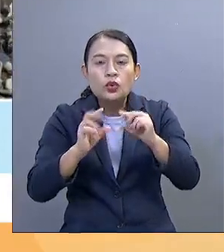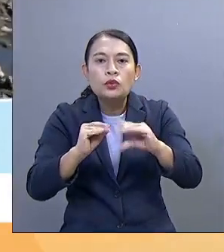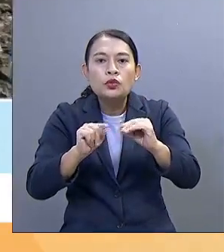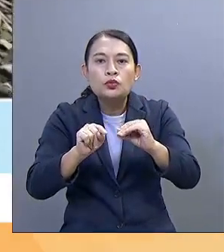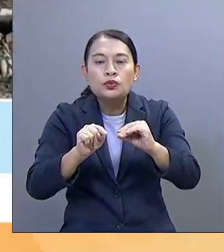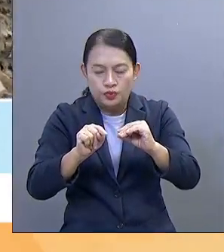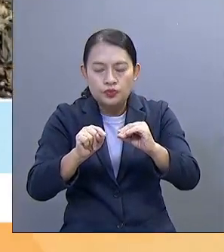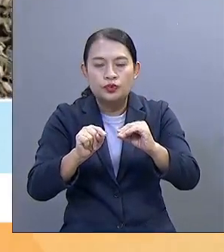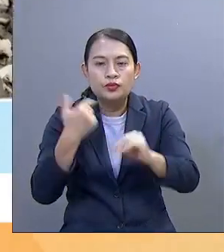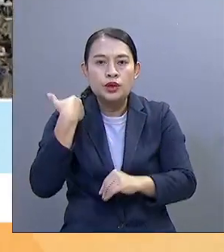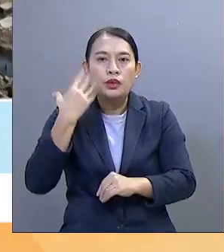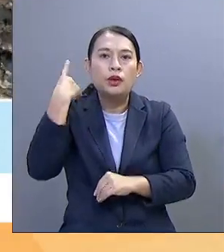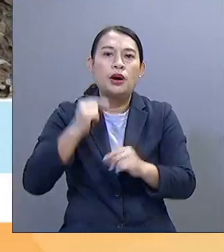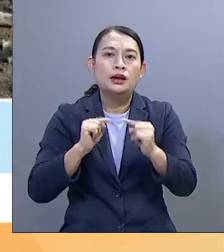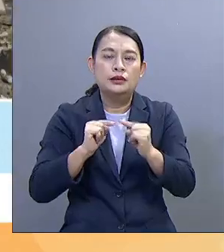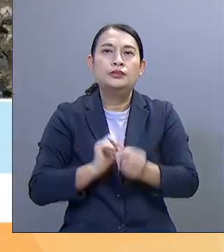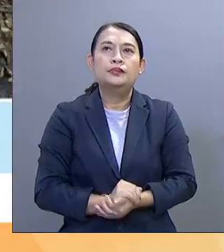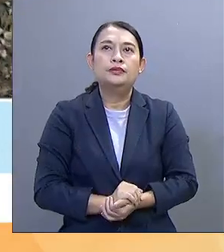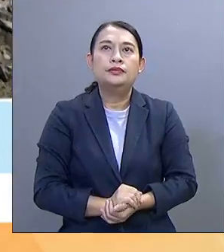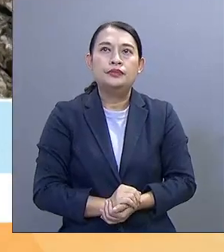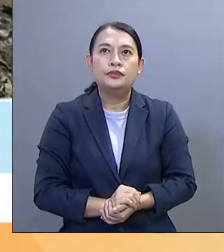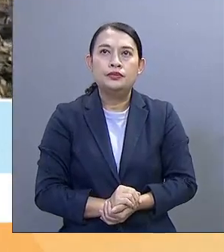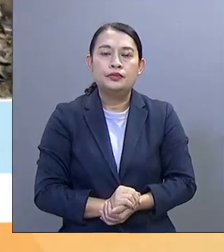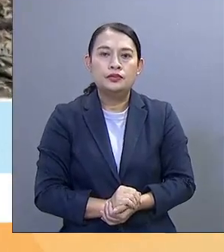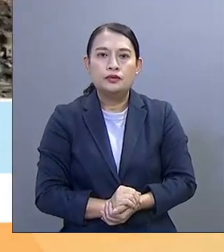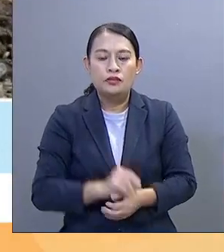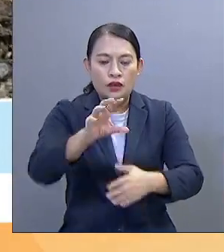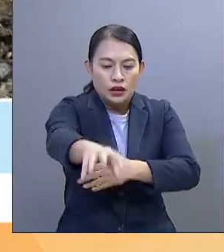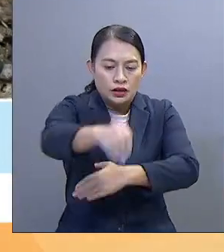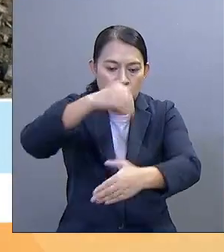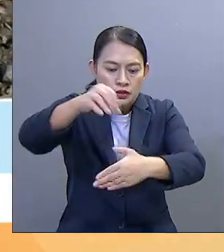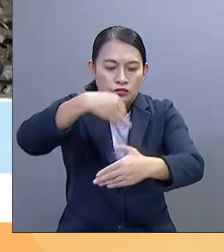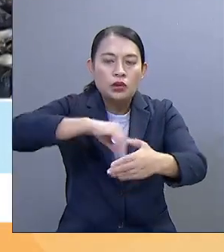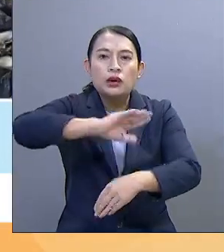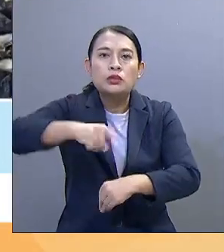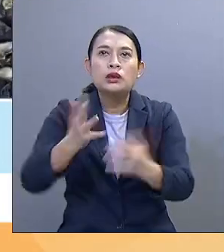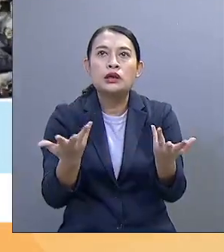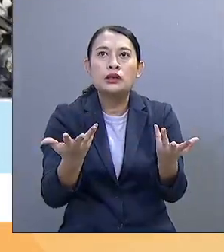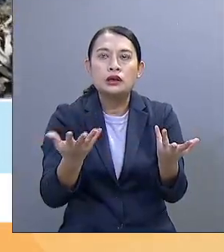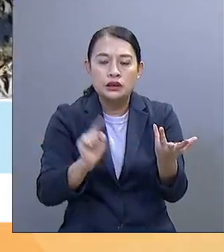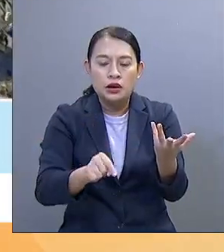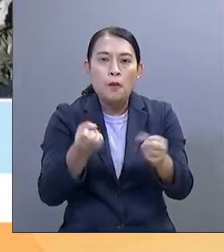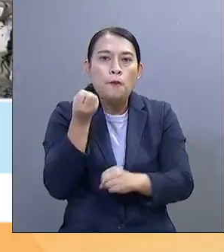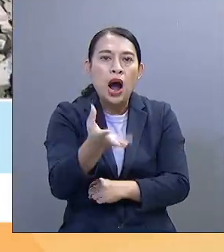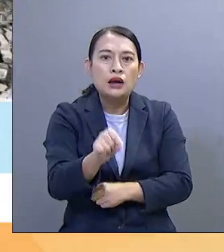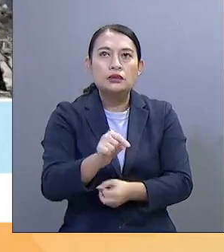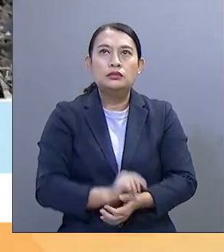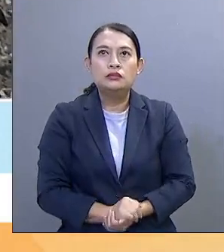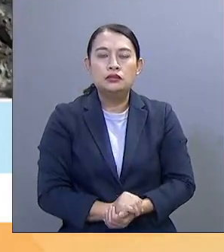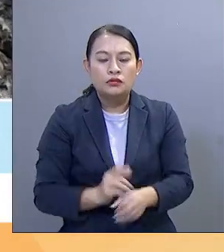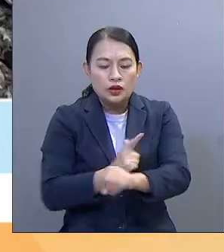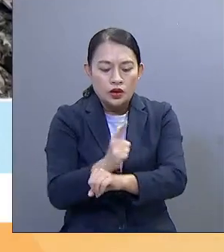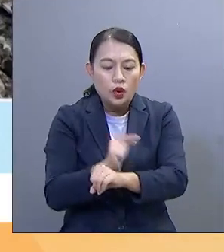ืหมู่วานเนี่ยเดียไปหมดหอกมตองใช้เวลาก็คยามมเยอะมากก็จะใช้เวลาอีก